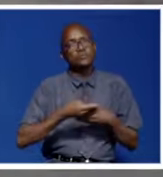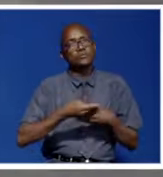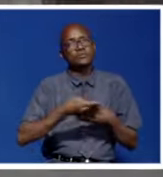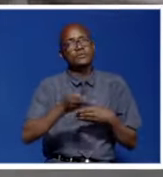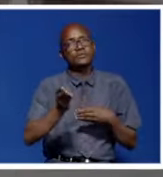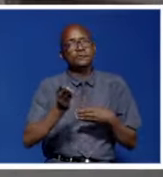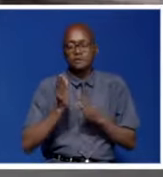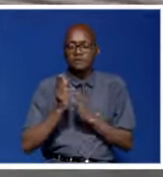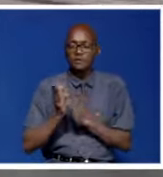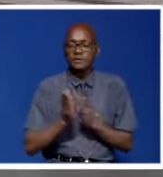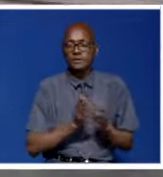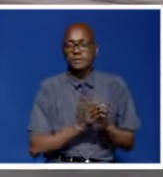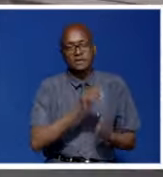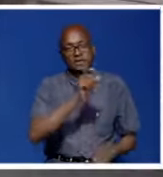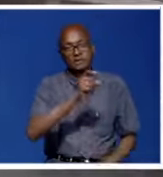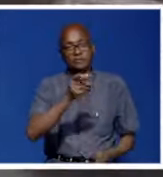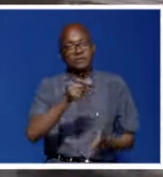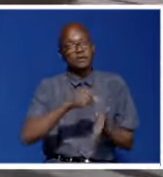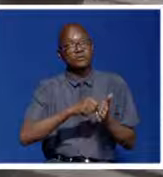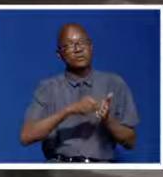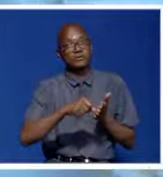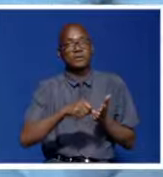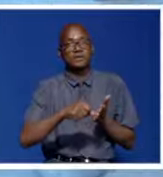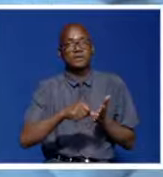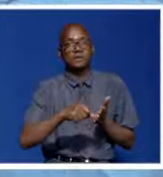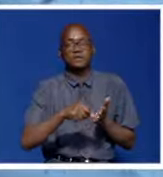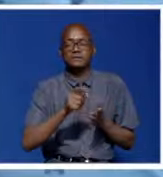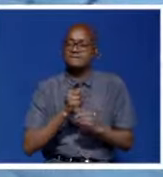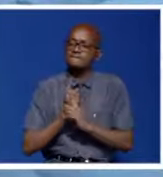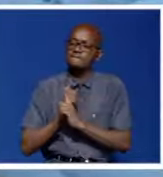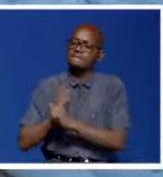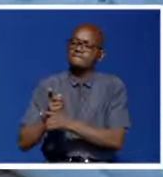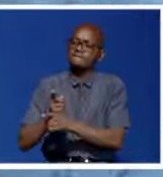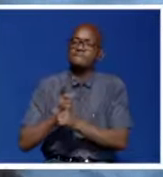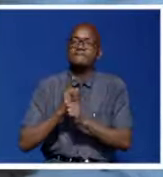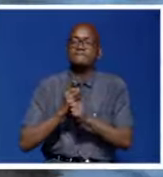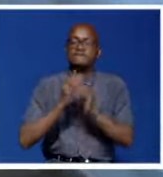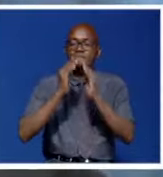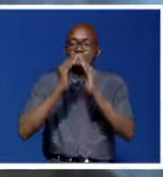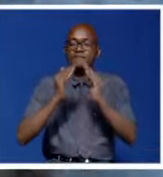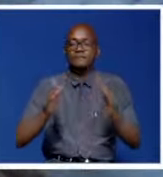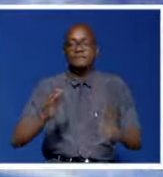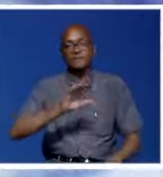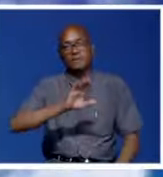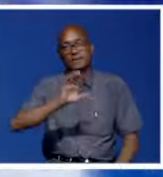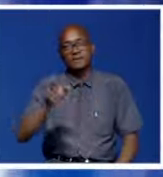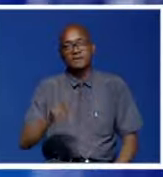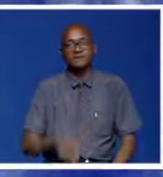kwa bei waliopangiwa na wanunuzi waliokuwa wakiwafuata kwenye makazi yao.